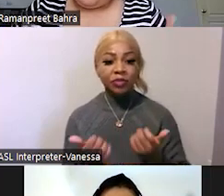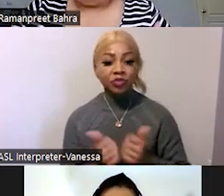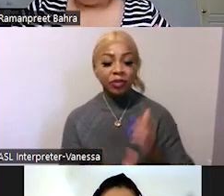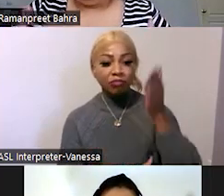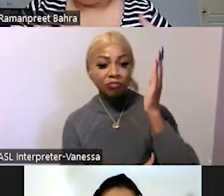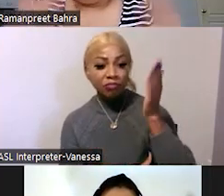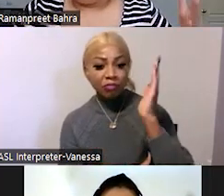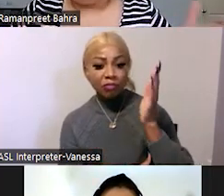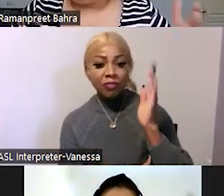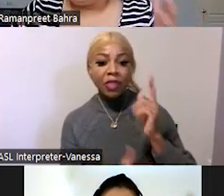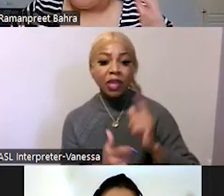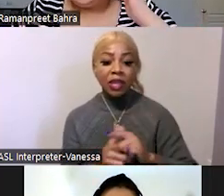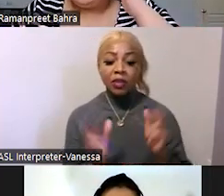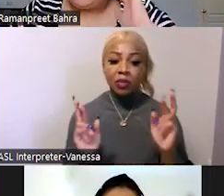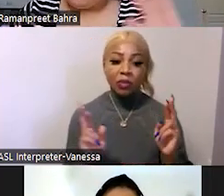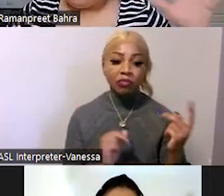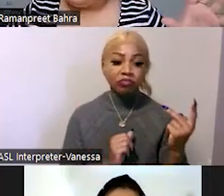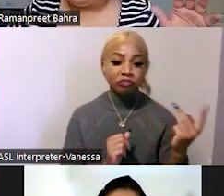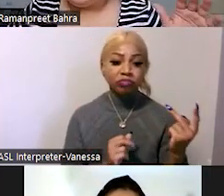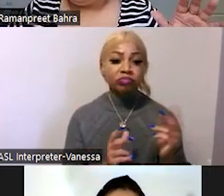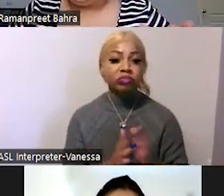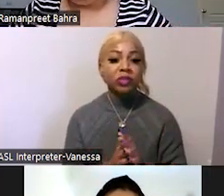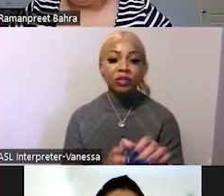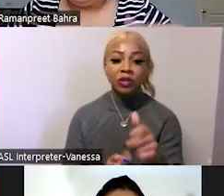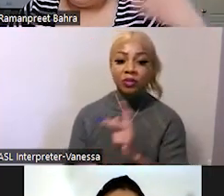parler davantage et pour